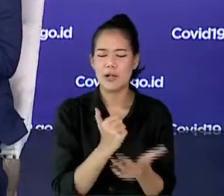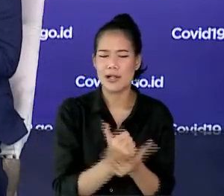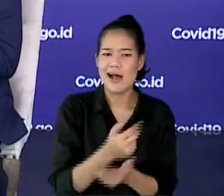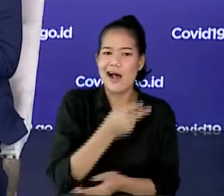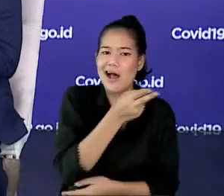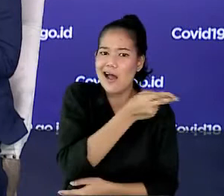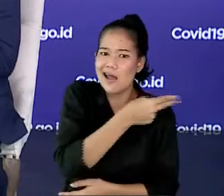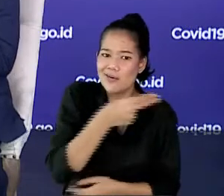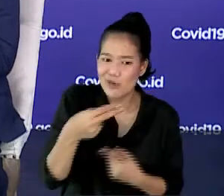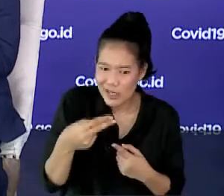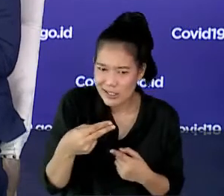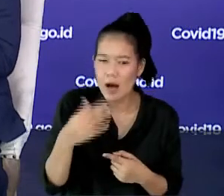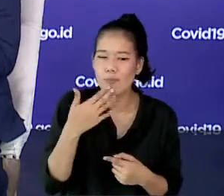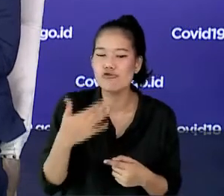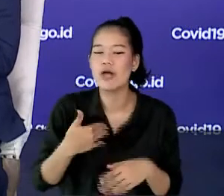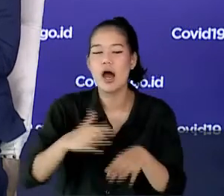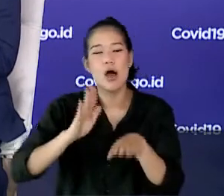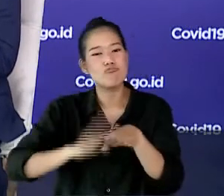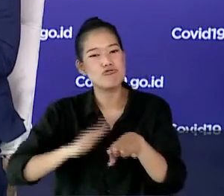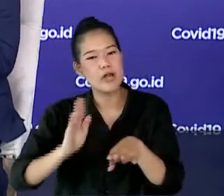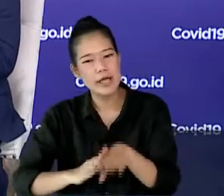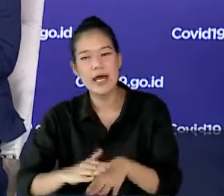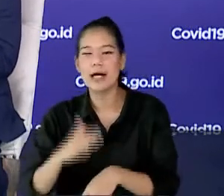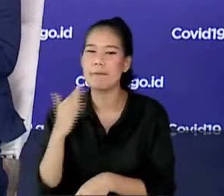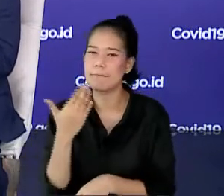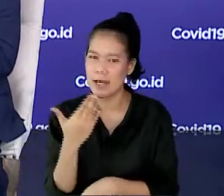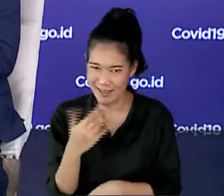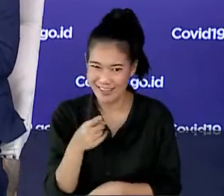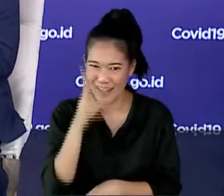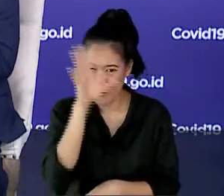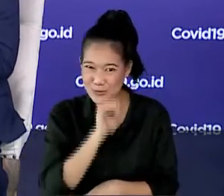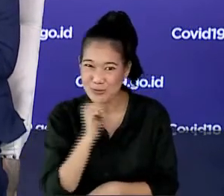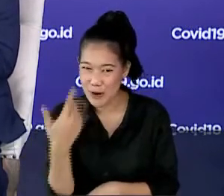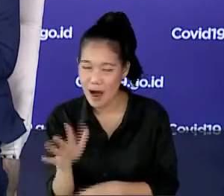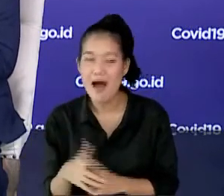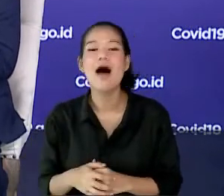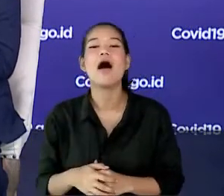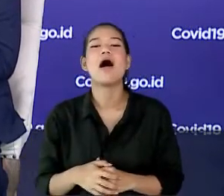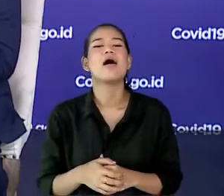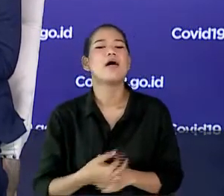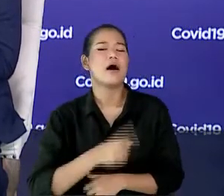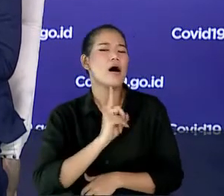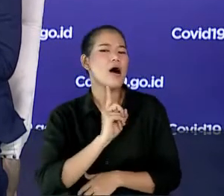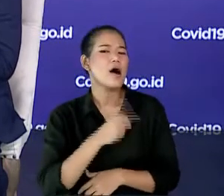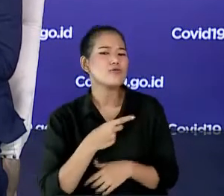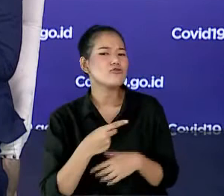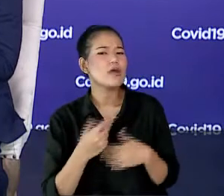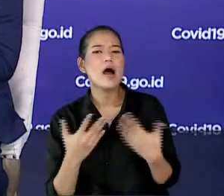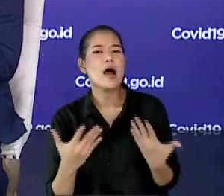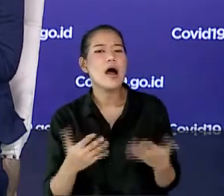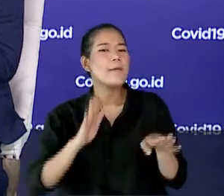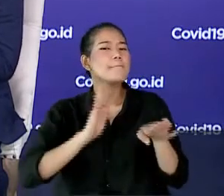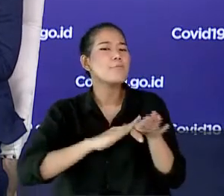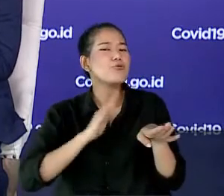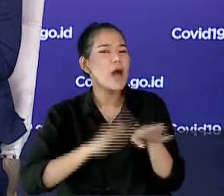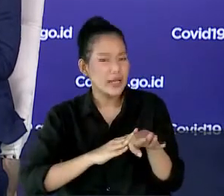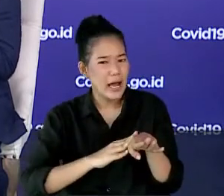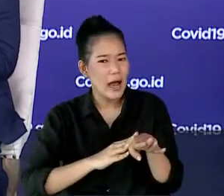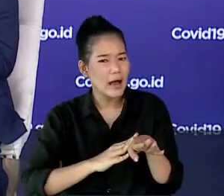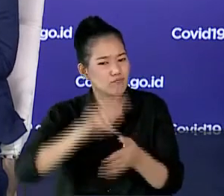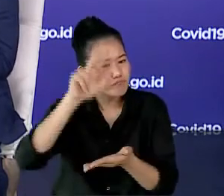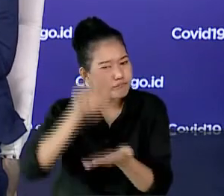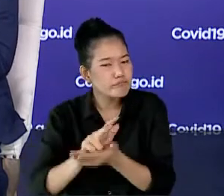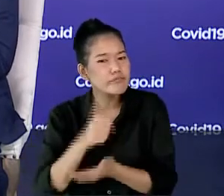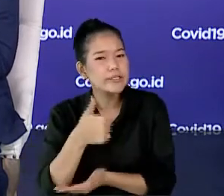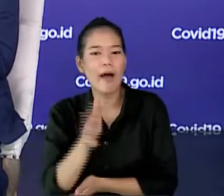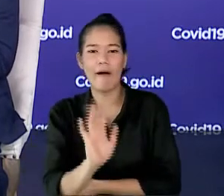dengan budayanya, dengan kebiasaannya kita tahu ya seperti apa, harusnya budaya ini sudah bisa